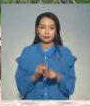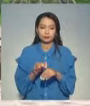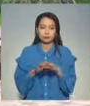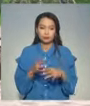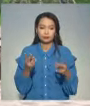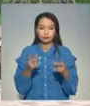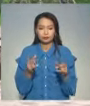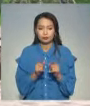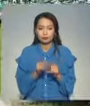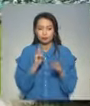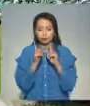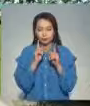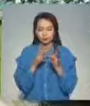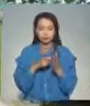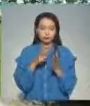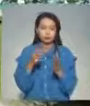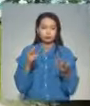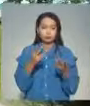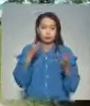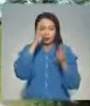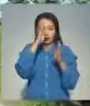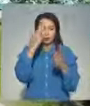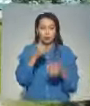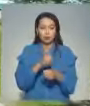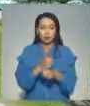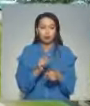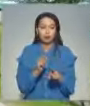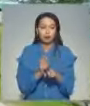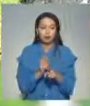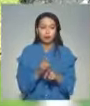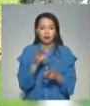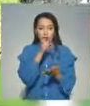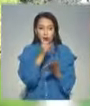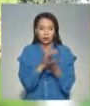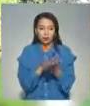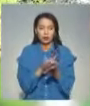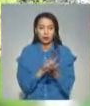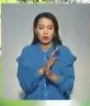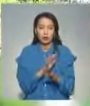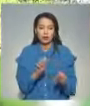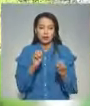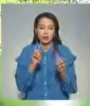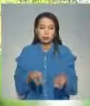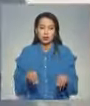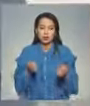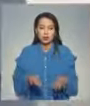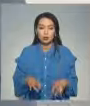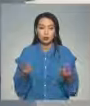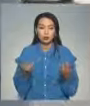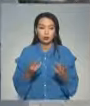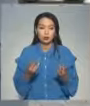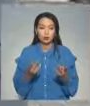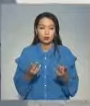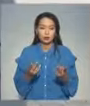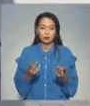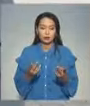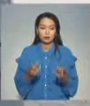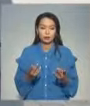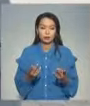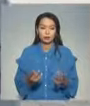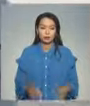отырып жұмыстанып жатыр. Ал экологтар бақты талан-тараж жолуға жол бермеу үшін арнайы тұжырымдама қабылдау керек дейді. У нашего парка должна